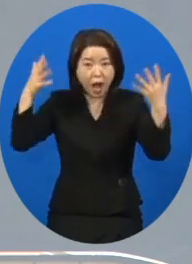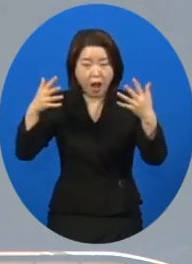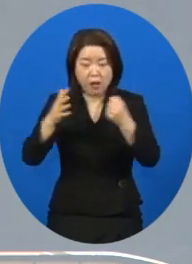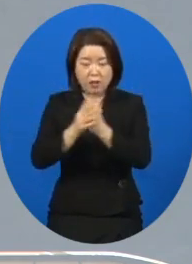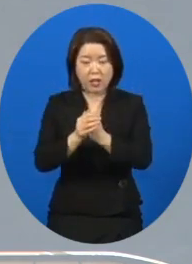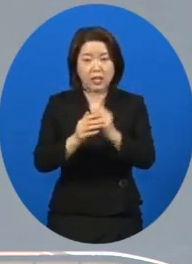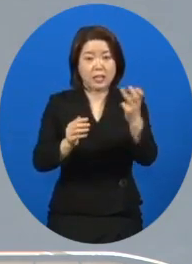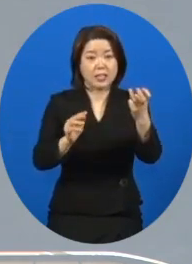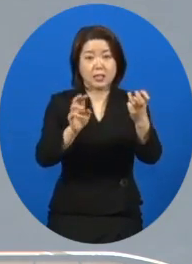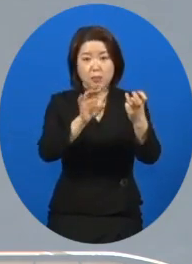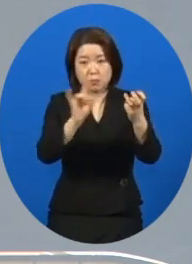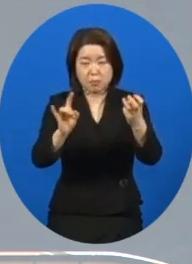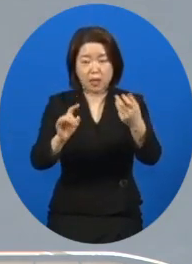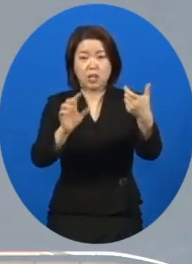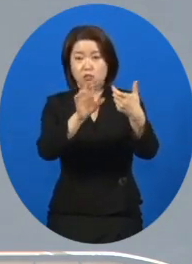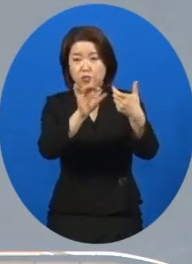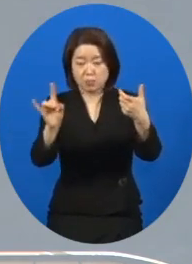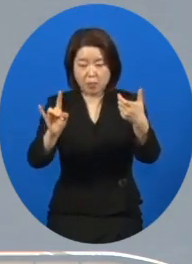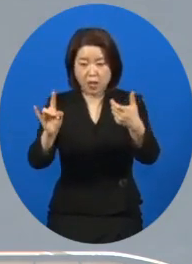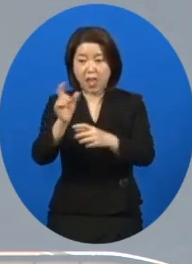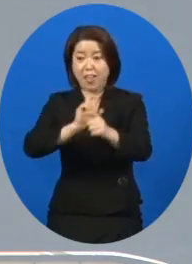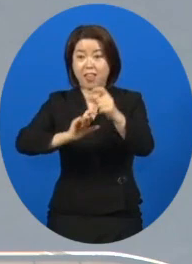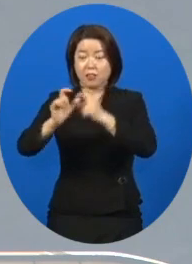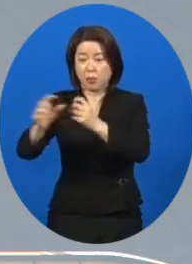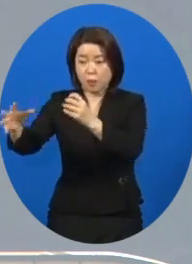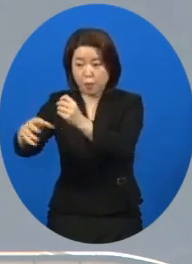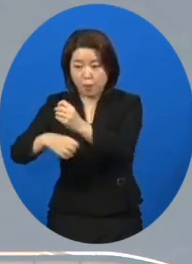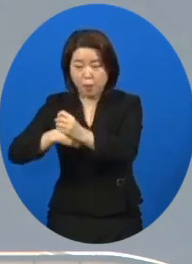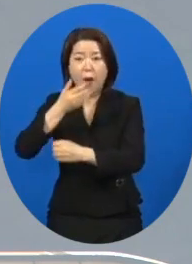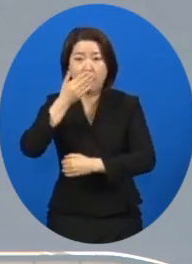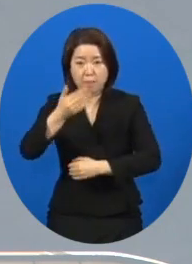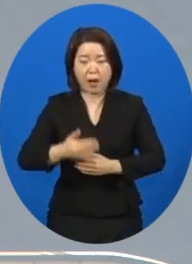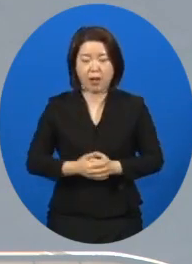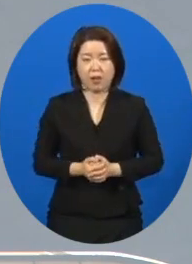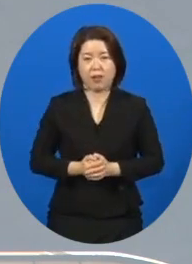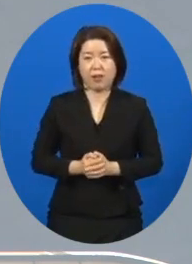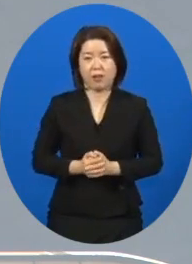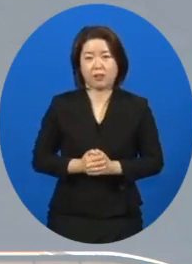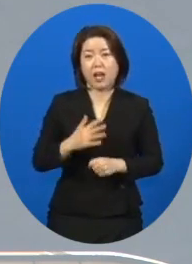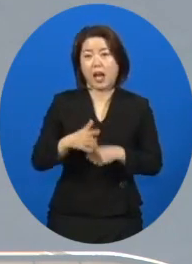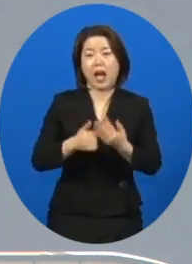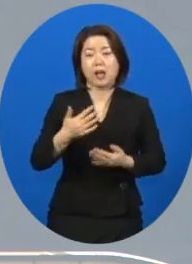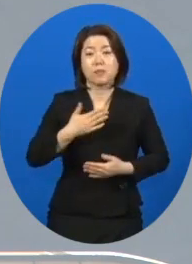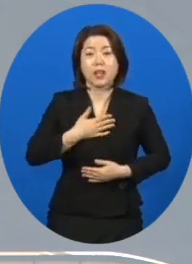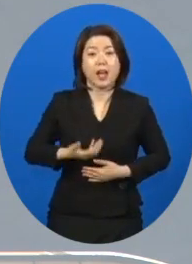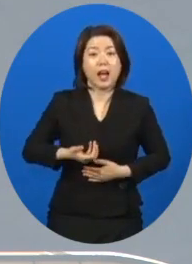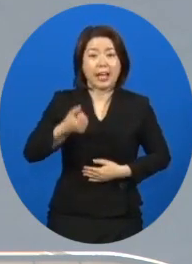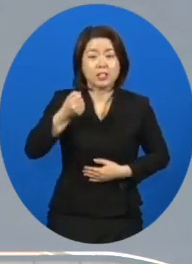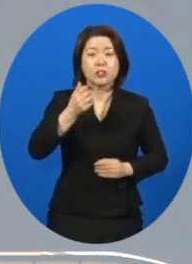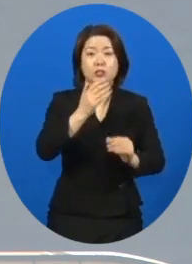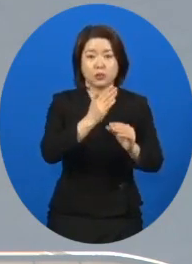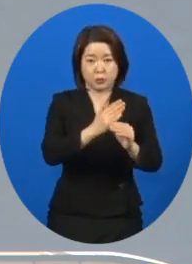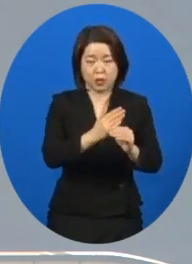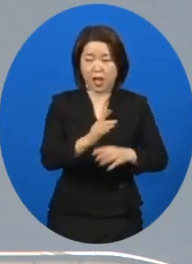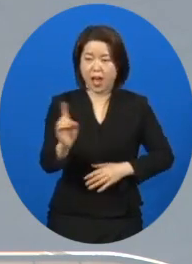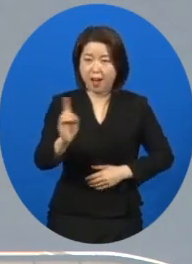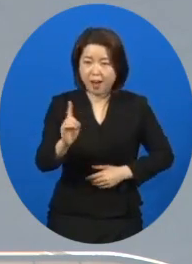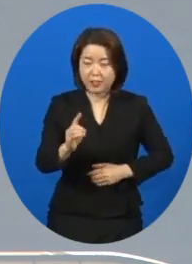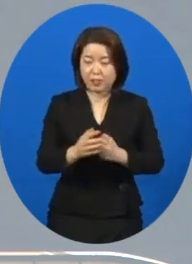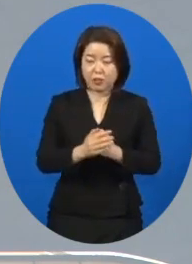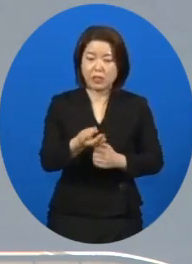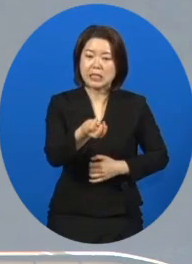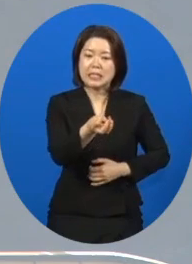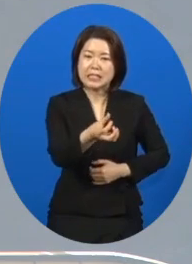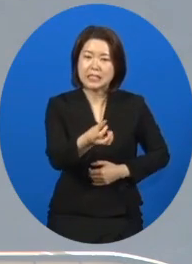30배, 60배, 100배로 거두니까요. 하나님이 우리에게 우리가 가지고 있는 것 중에 어떤 것은